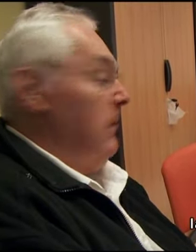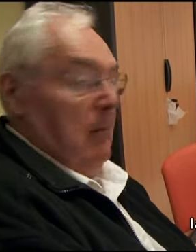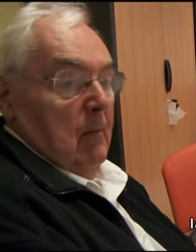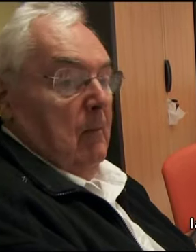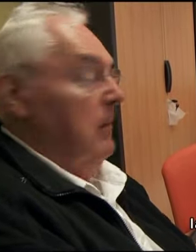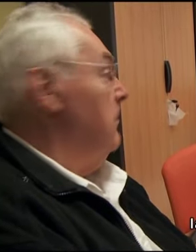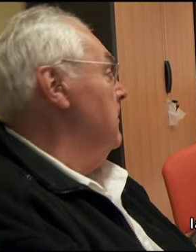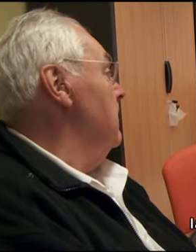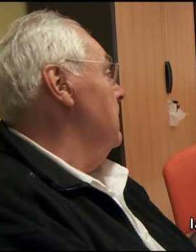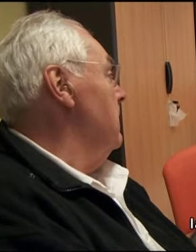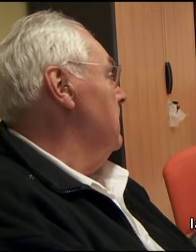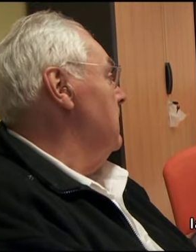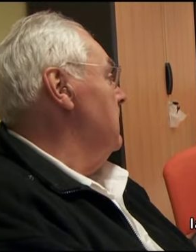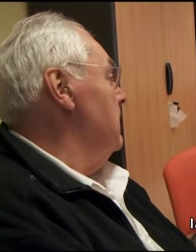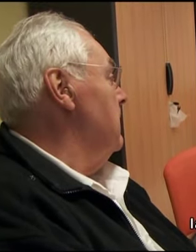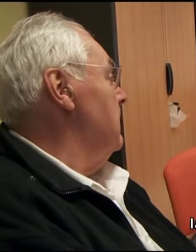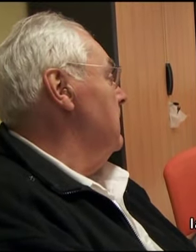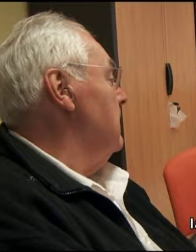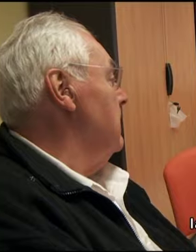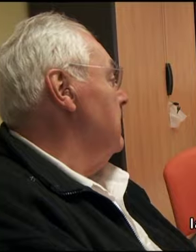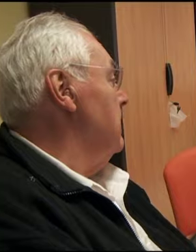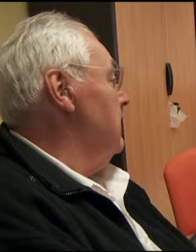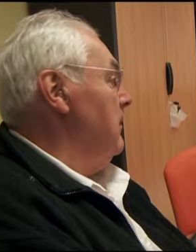Que vous a apporté la séance d'aujourd'hui ?